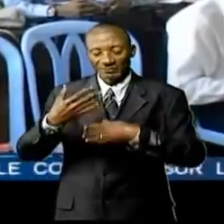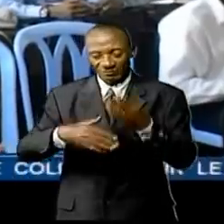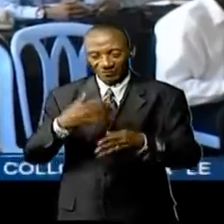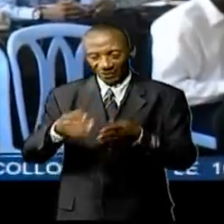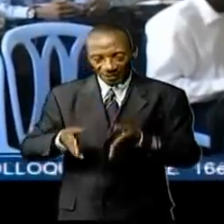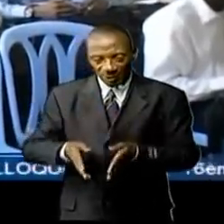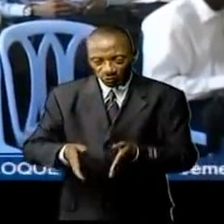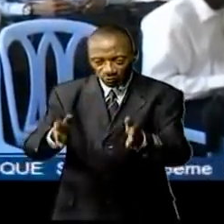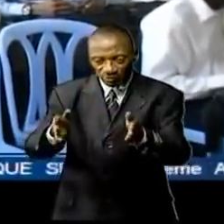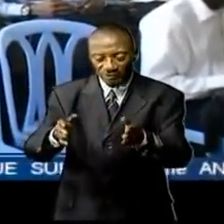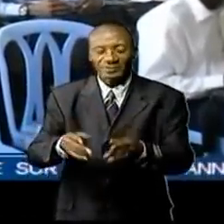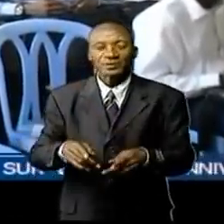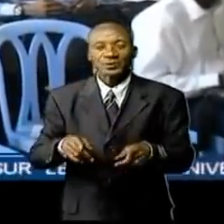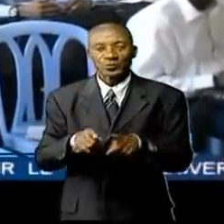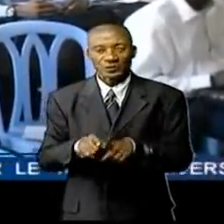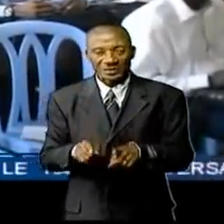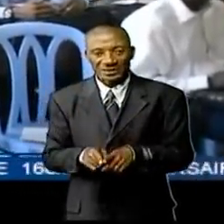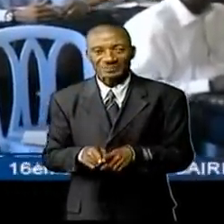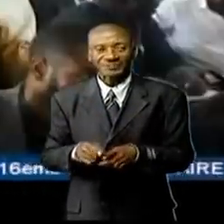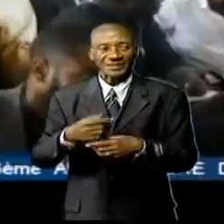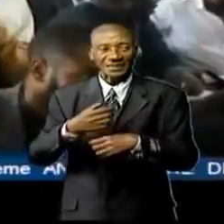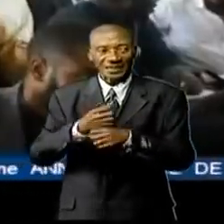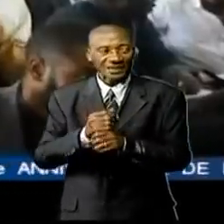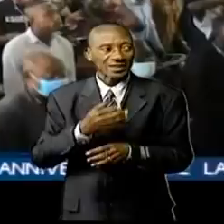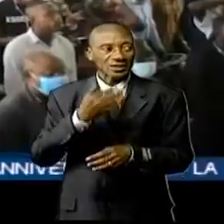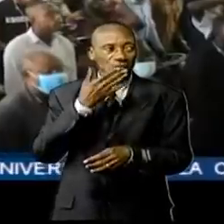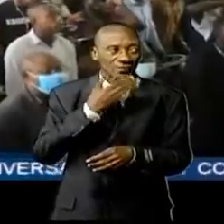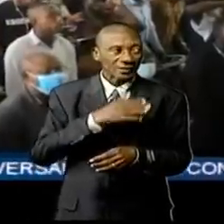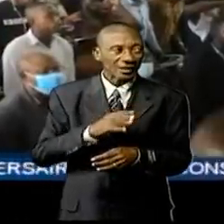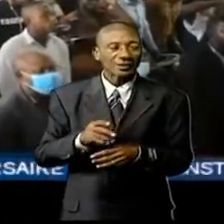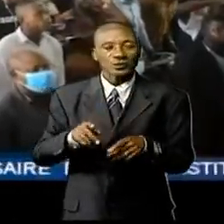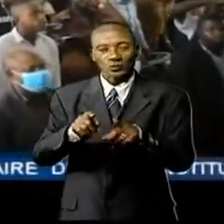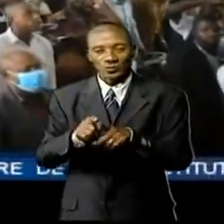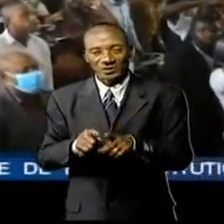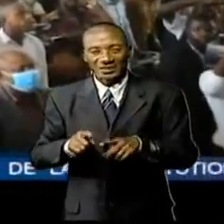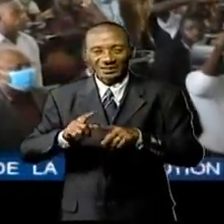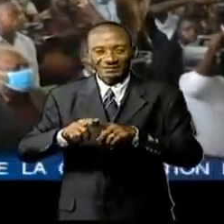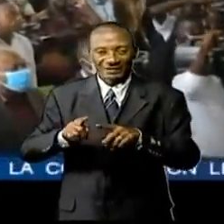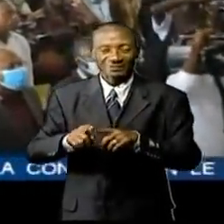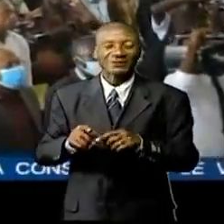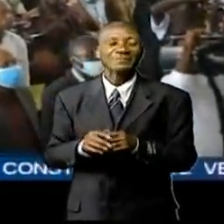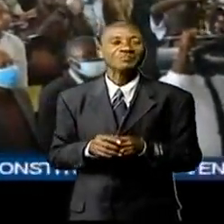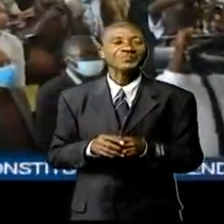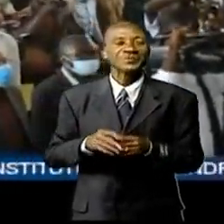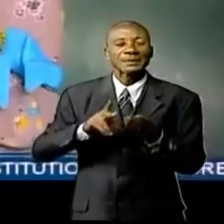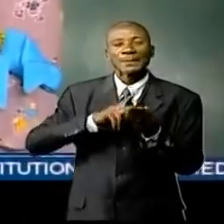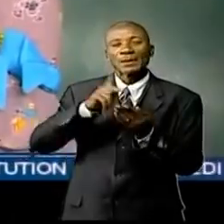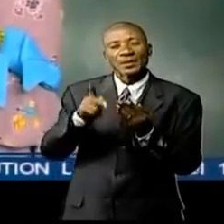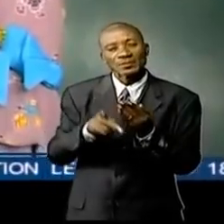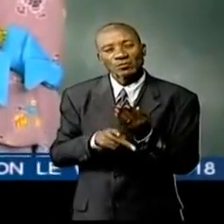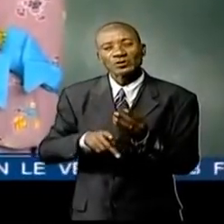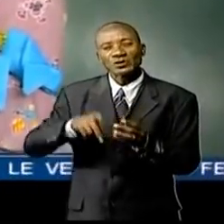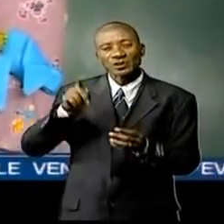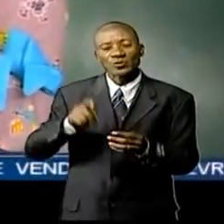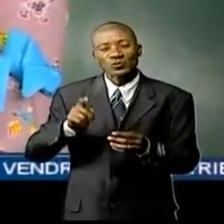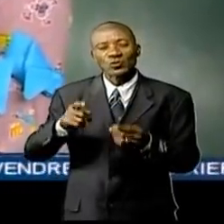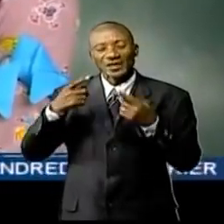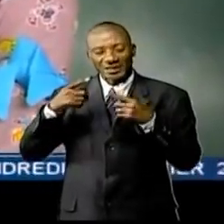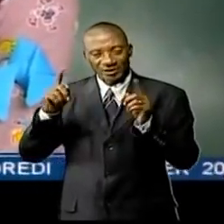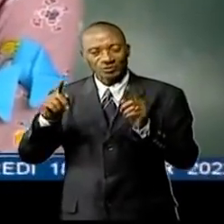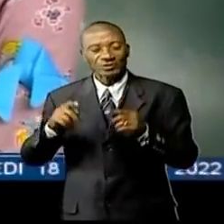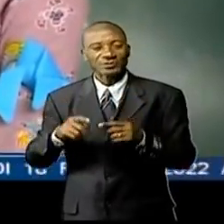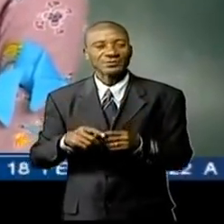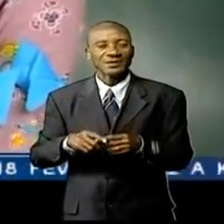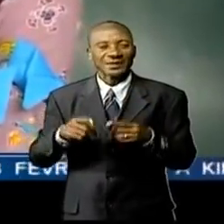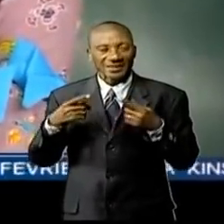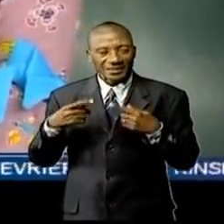de santé et l'aménagement des stations d'adduction en eau. La réussite de ce projet sera une réponse positive à la